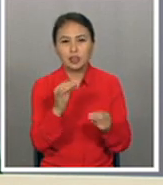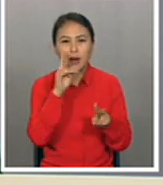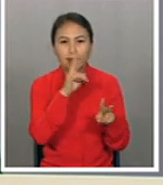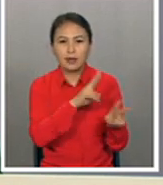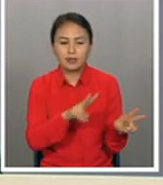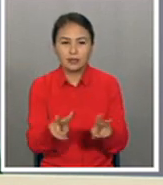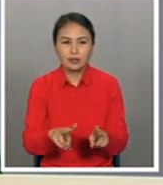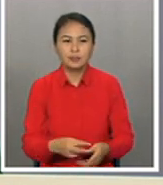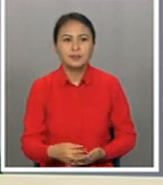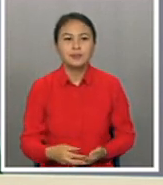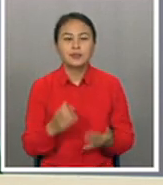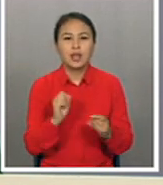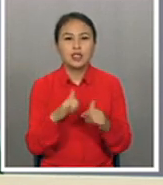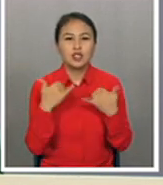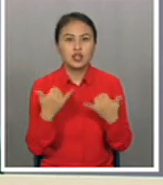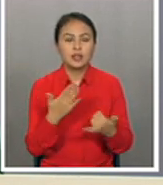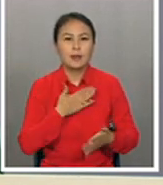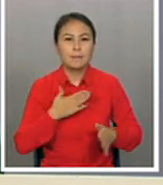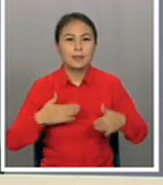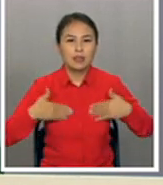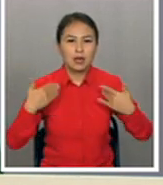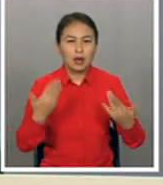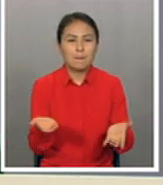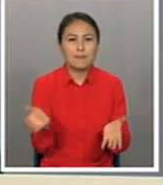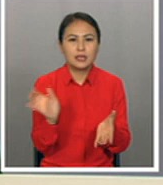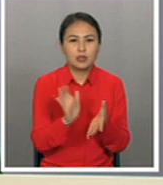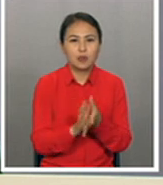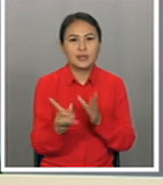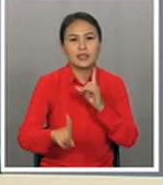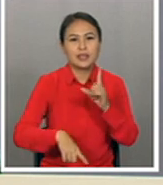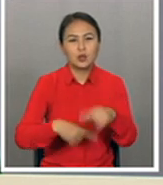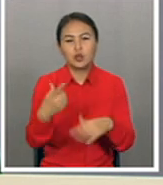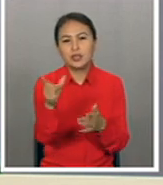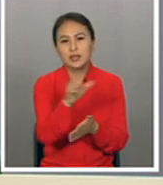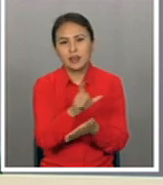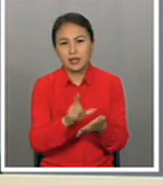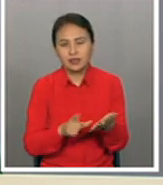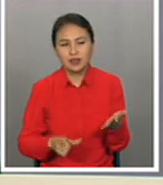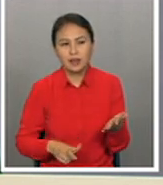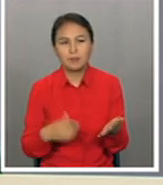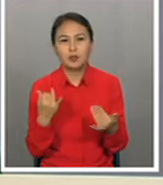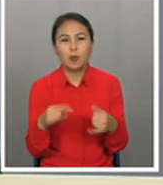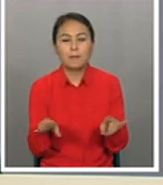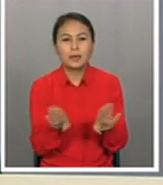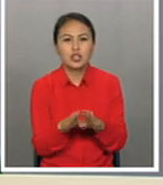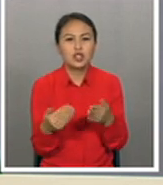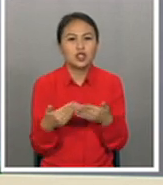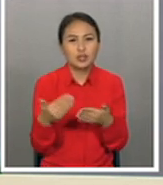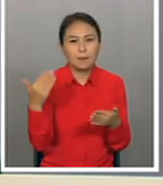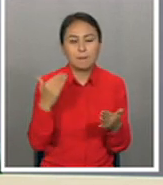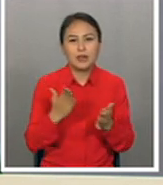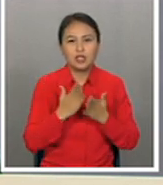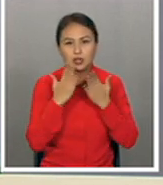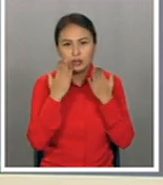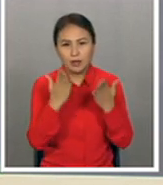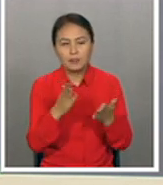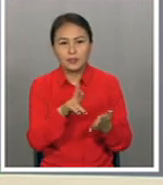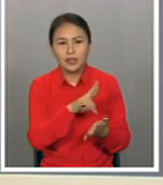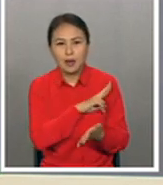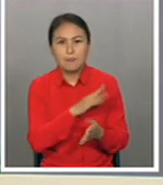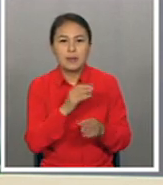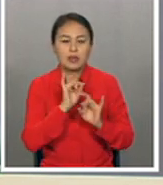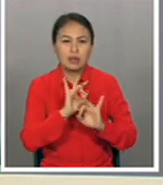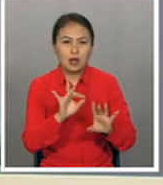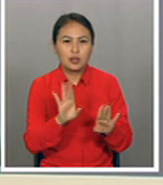охранять. Сейчас я вам предлагаю познакомиться со следующим стихотворением. Но прежде чем мы его прочитаем, я предлагаю